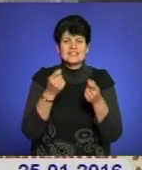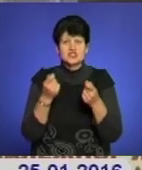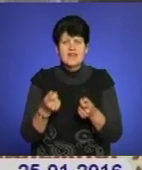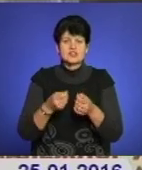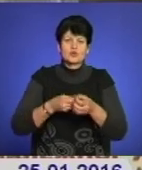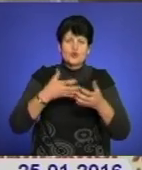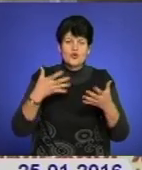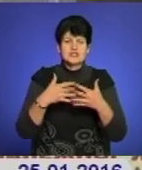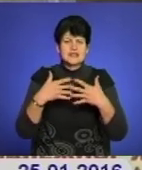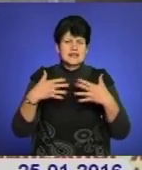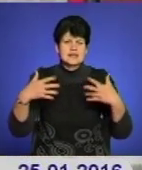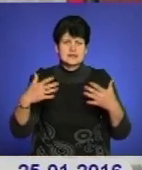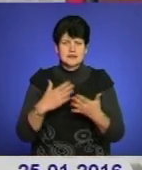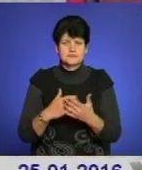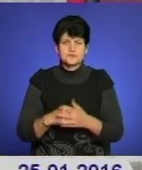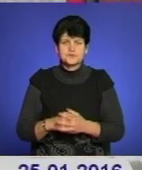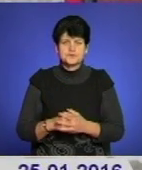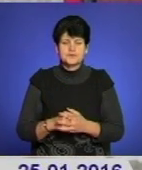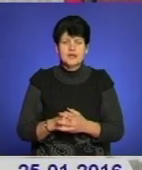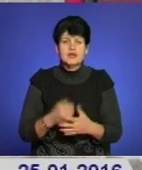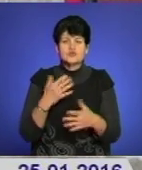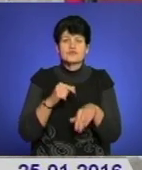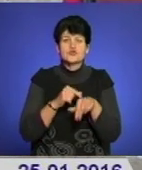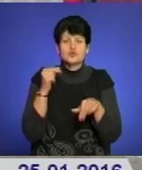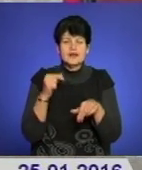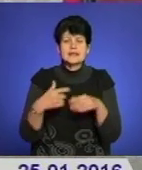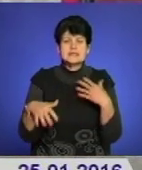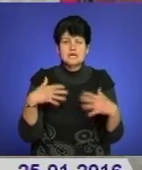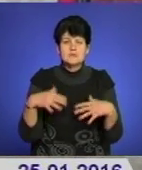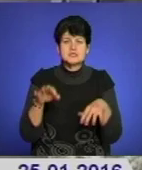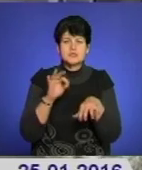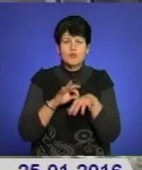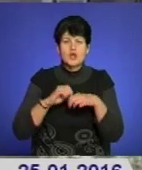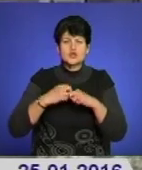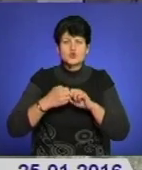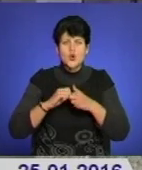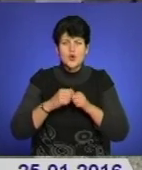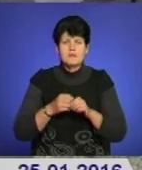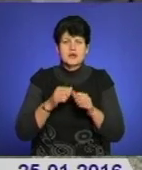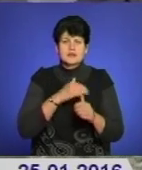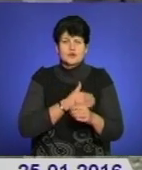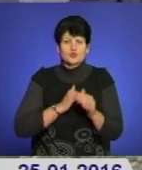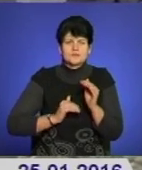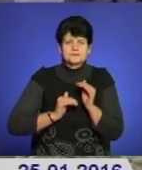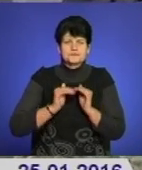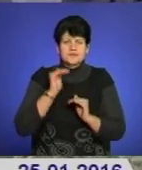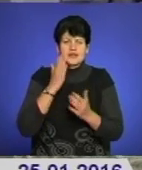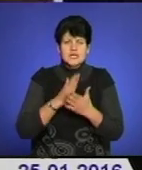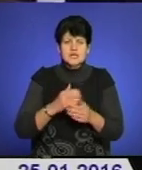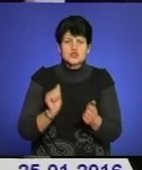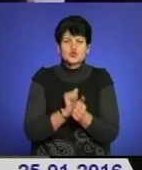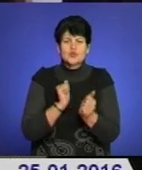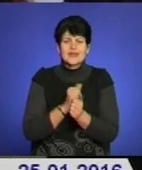тобто є різні засоби. Якщо ви відчуваєте слабкість у тілі, болі в суглобах, піднялася температура і з'явився сильний сухий